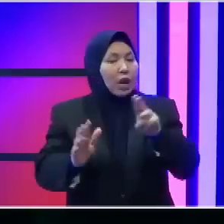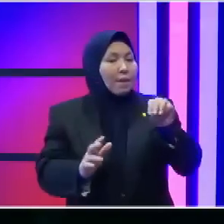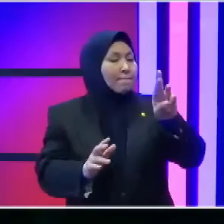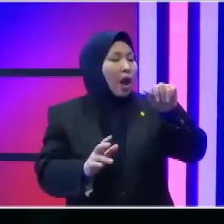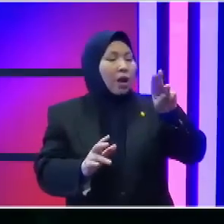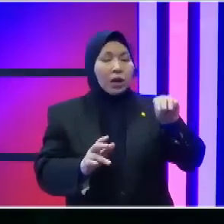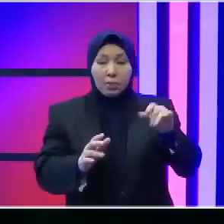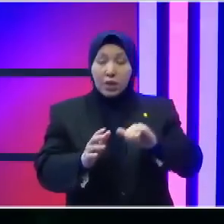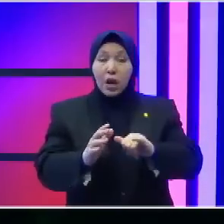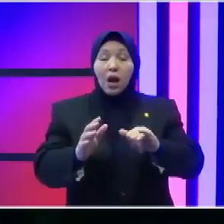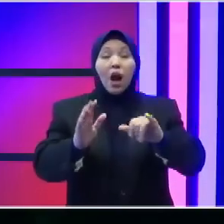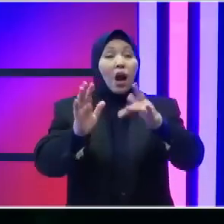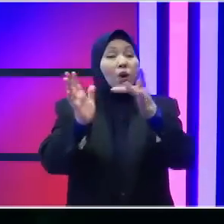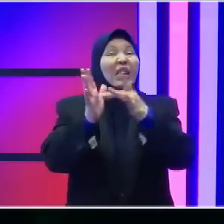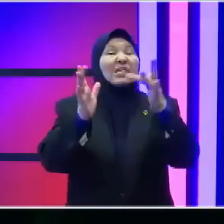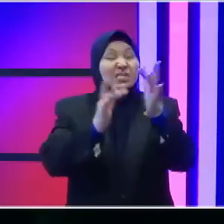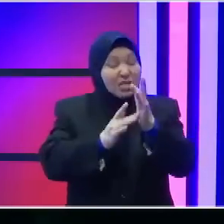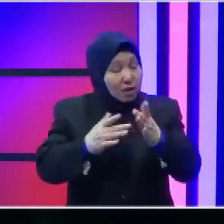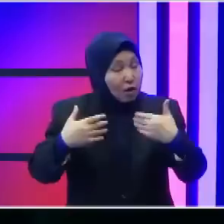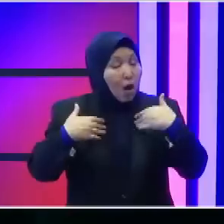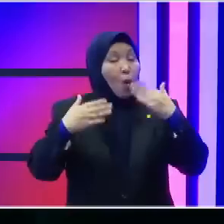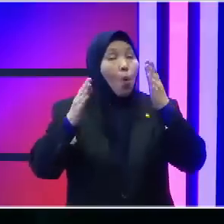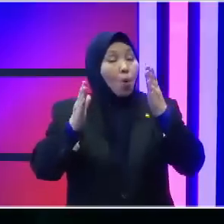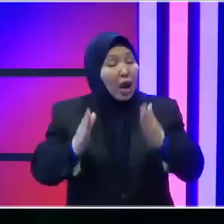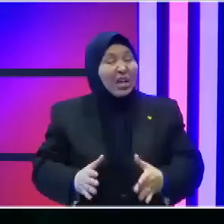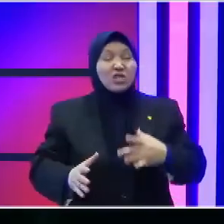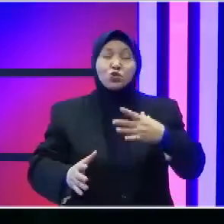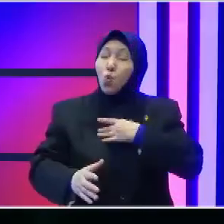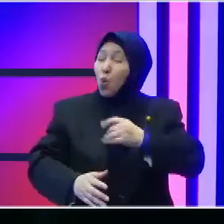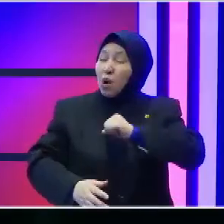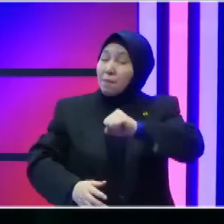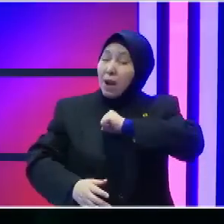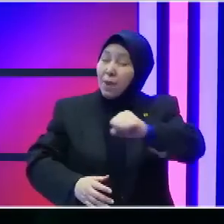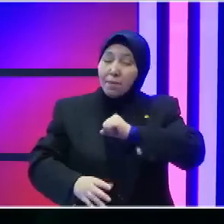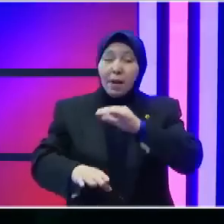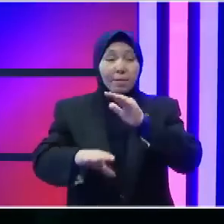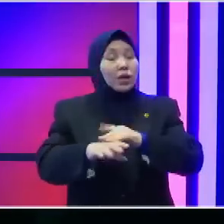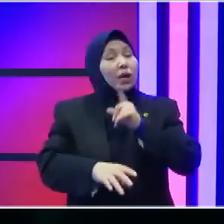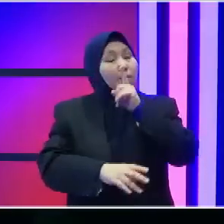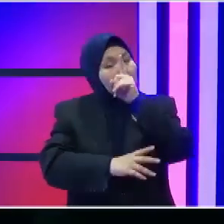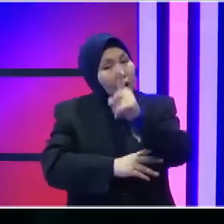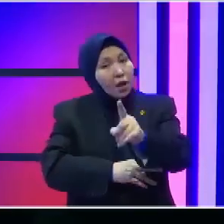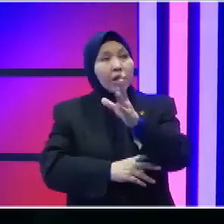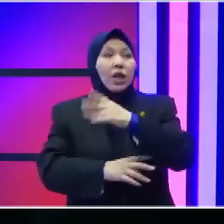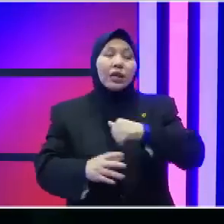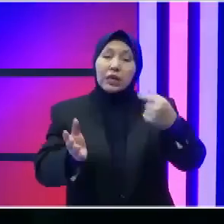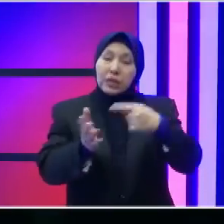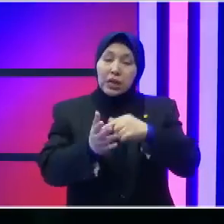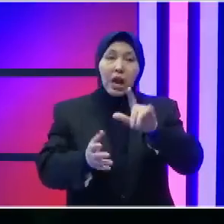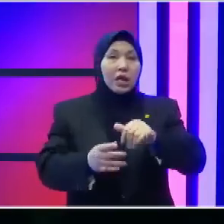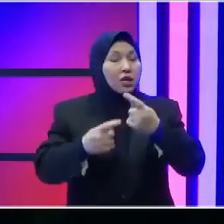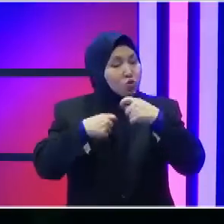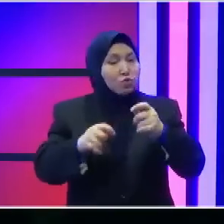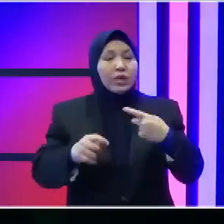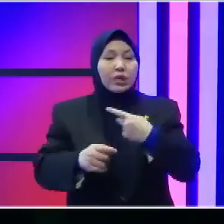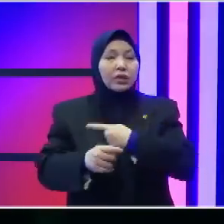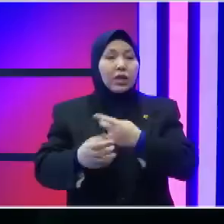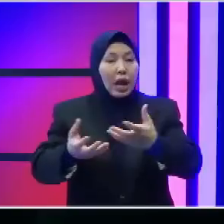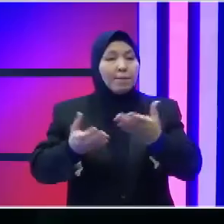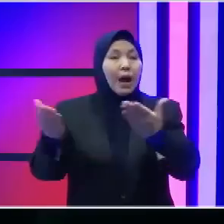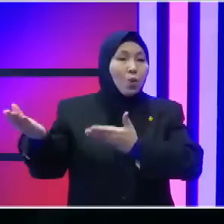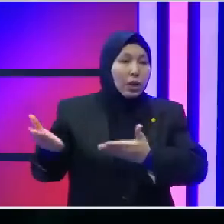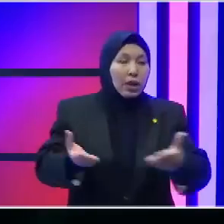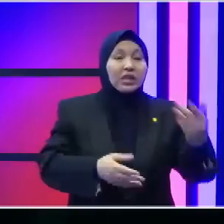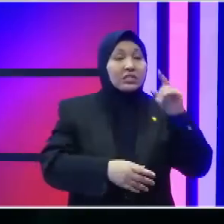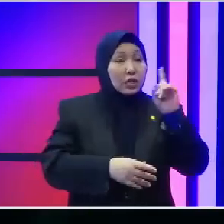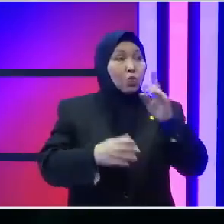kumpulan Kristian, Nasara, adalah orang yang suka membantah, ya, kepada kebenaran. Dan inilah yang cuba kita bawakan.